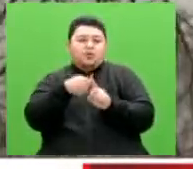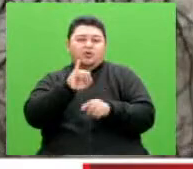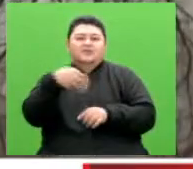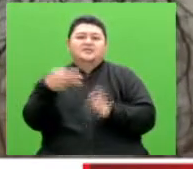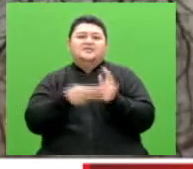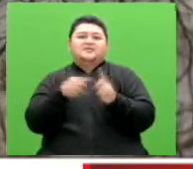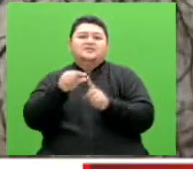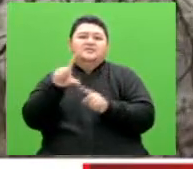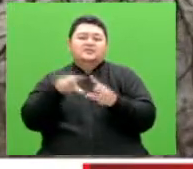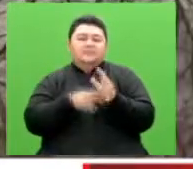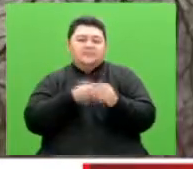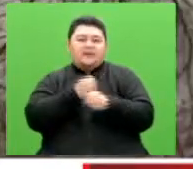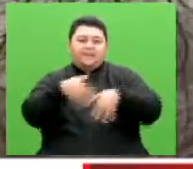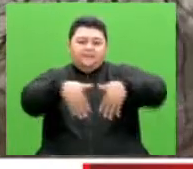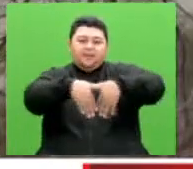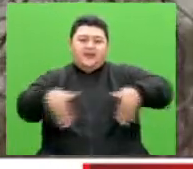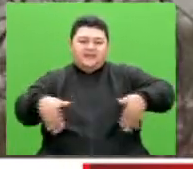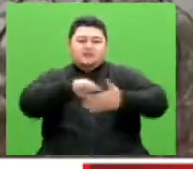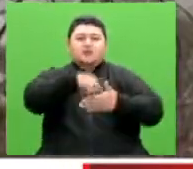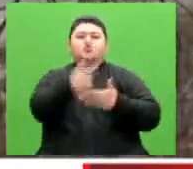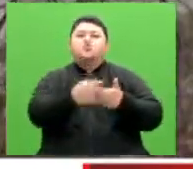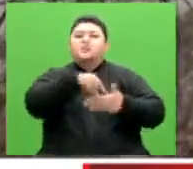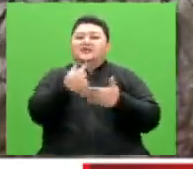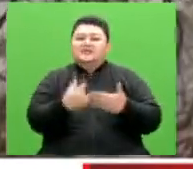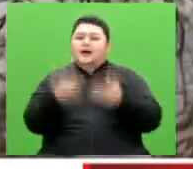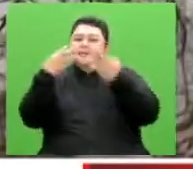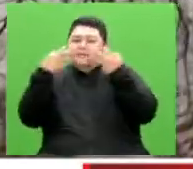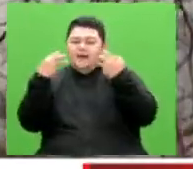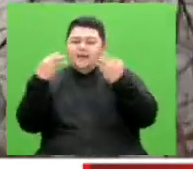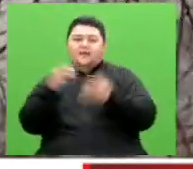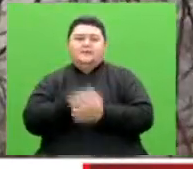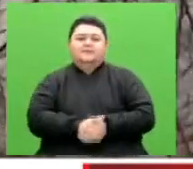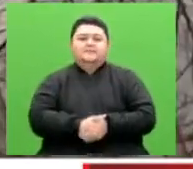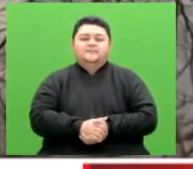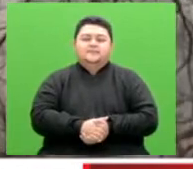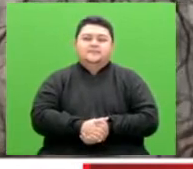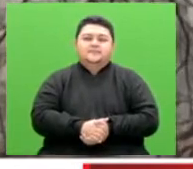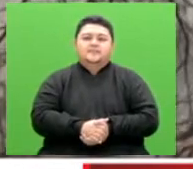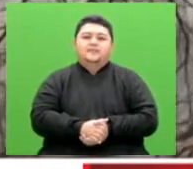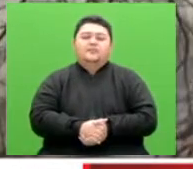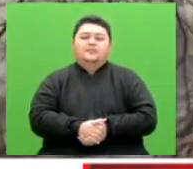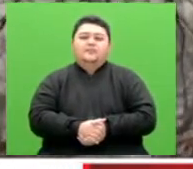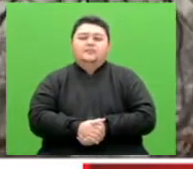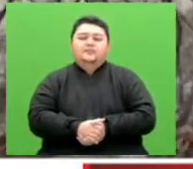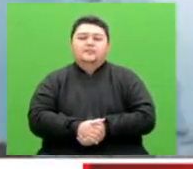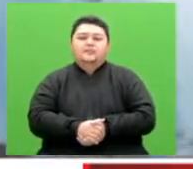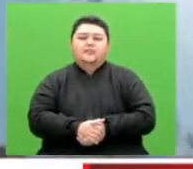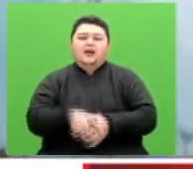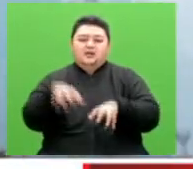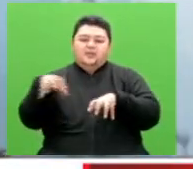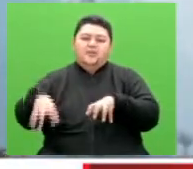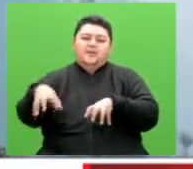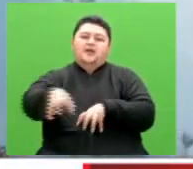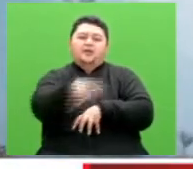perbatasan Lumajang-Malang. Kobaran api terus meluas ke Blok Bantengan, Desa Ranupani, Blok Jantur, Desa Argosari,